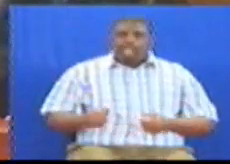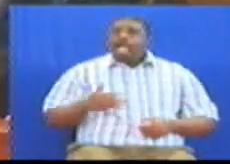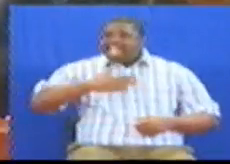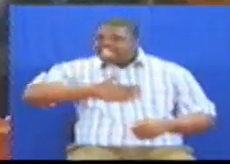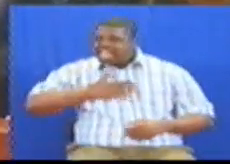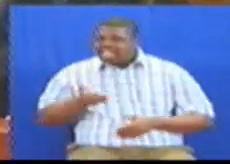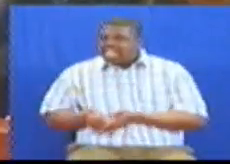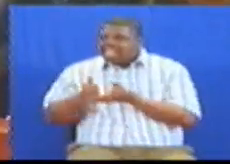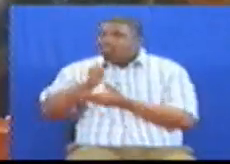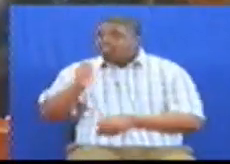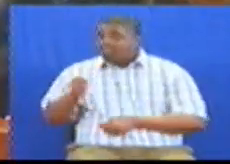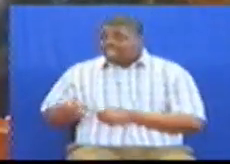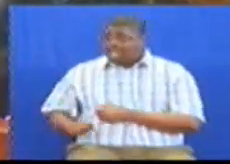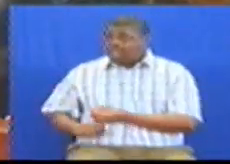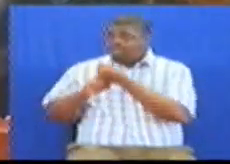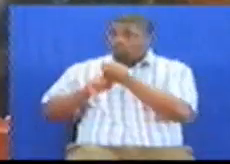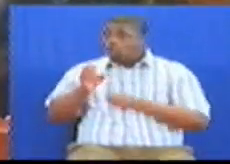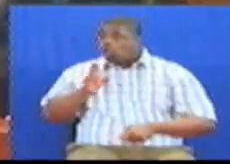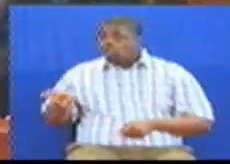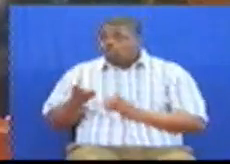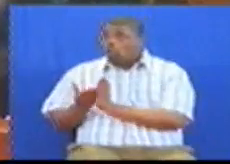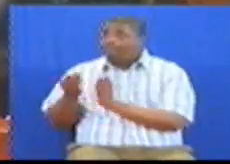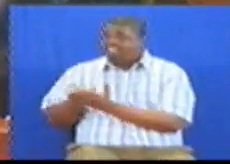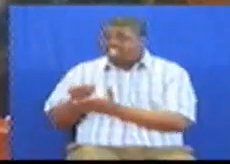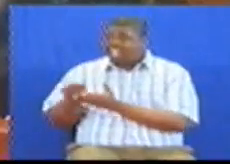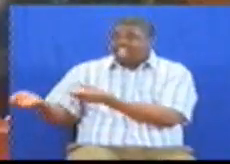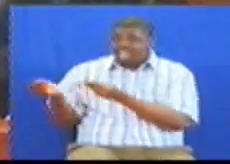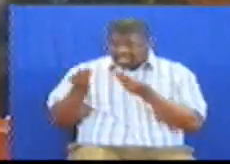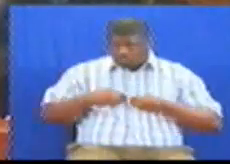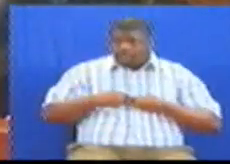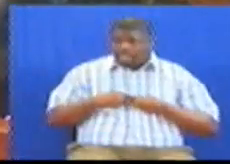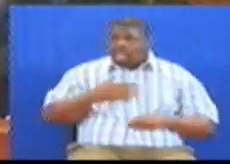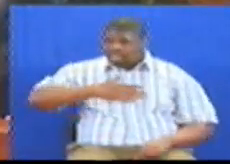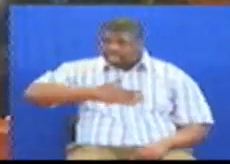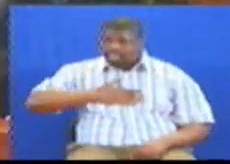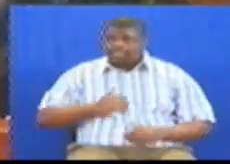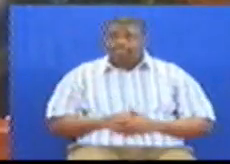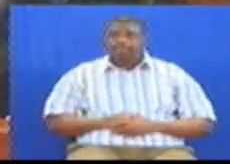lakini kwa kweli tunaomba sana hizo fedha tuletewe ili marekebisho haya yafanyike. Asante sana.